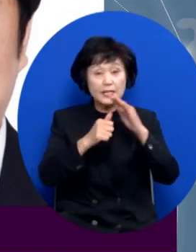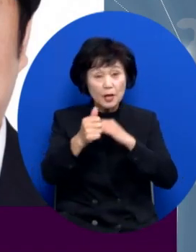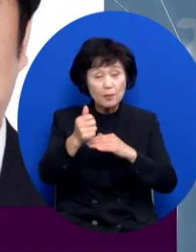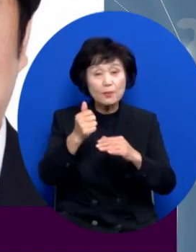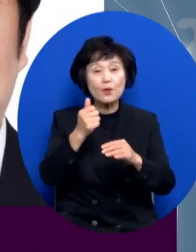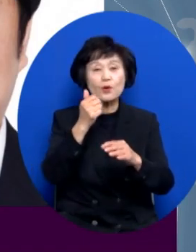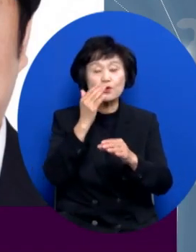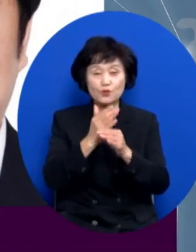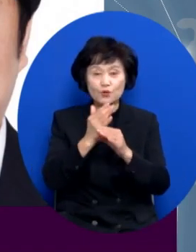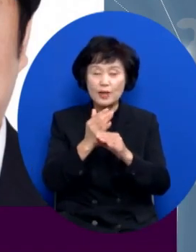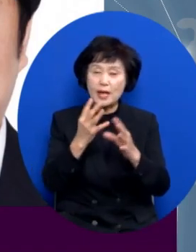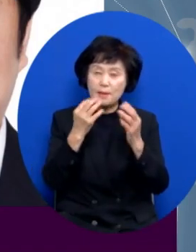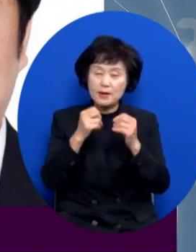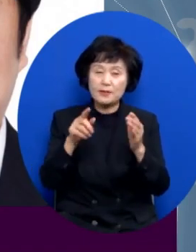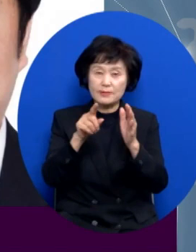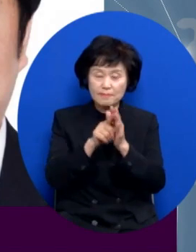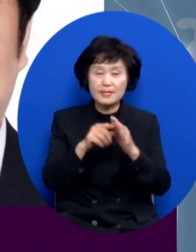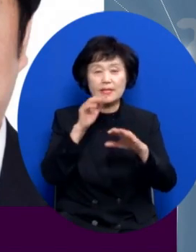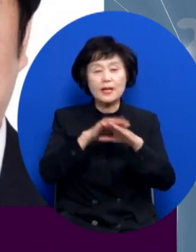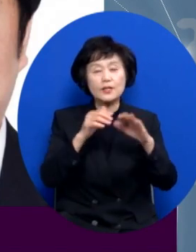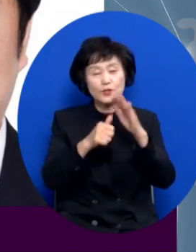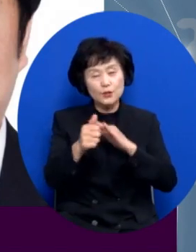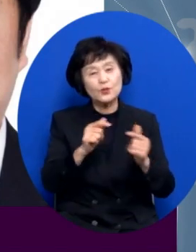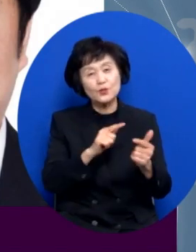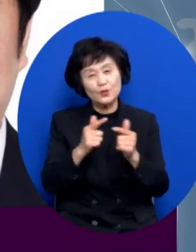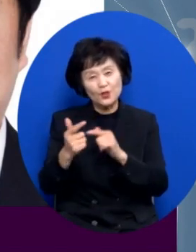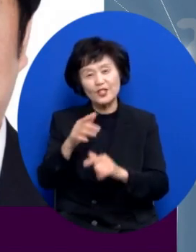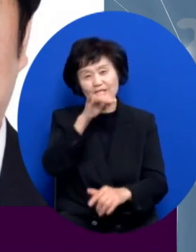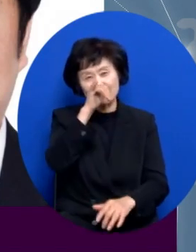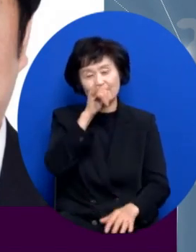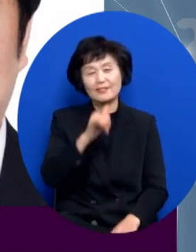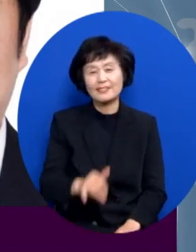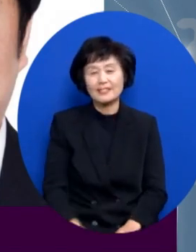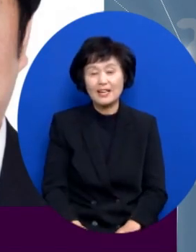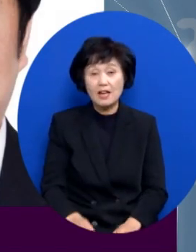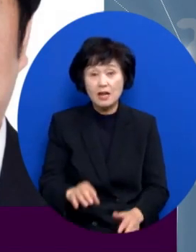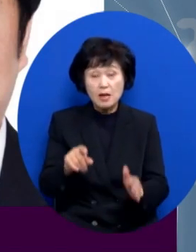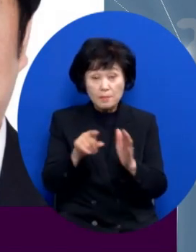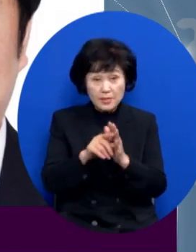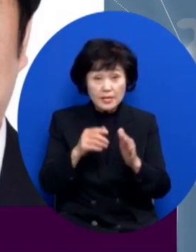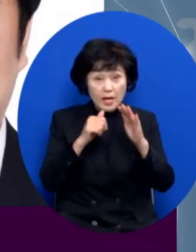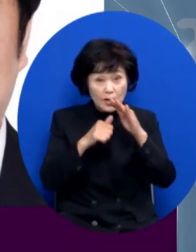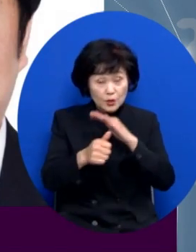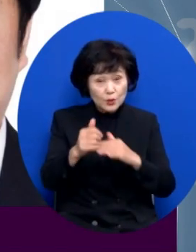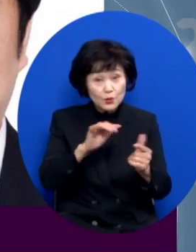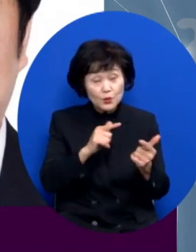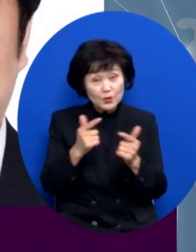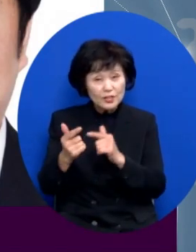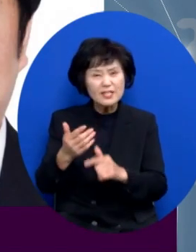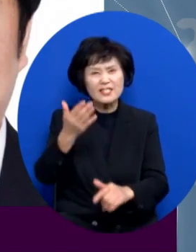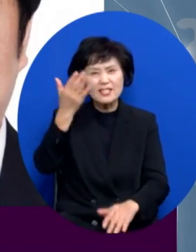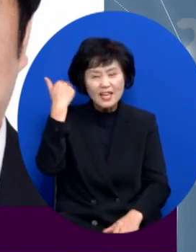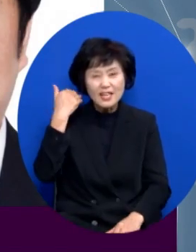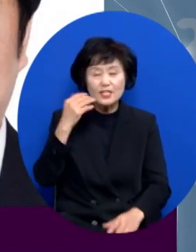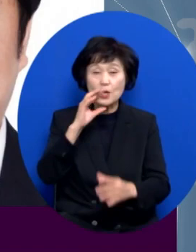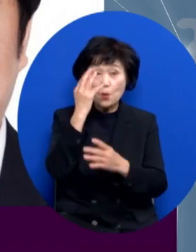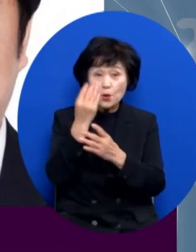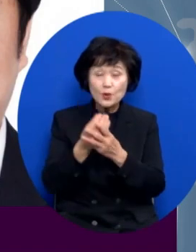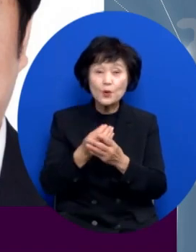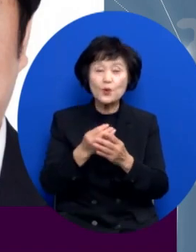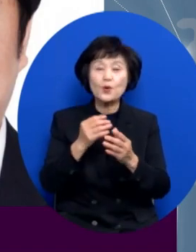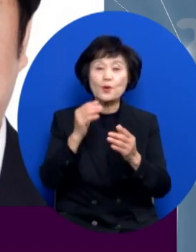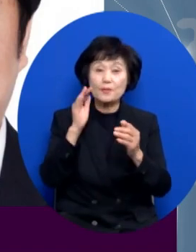중에 상당수의 기독 선수들이 포함되어 있습니다 크리스천 선수들은 이전에 월드컵